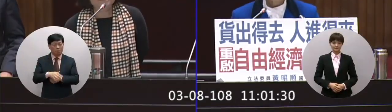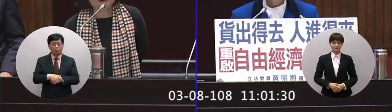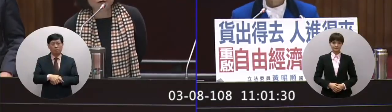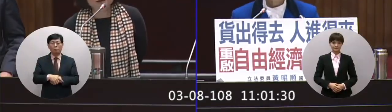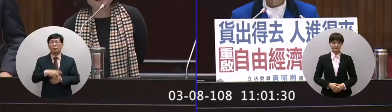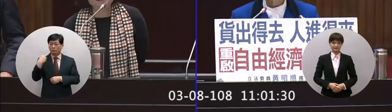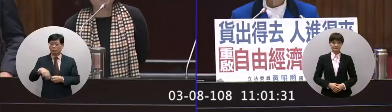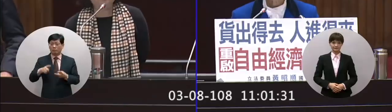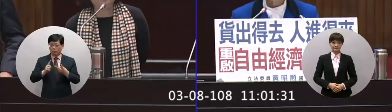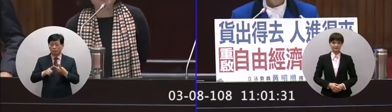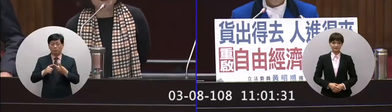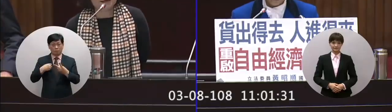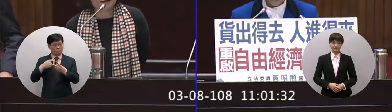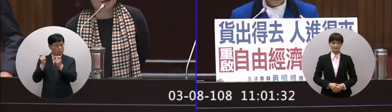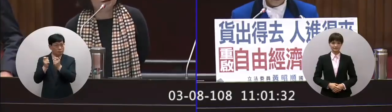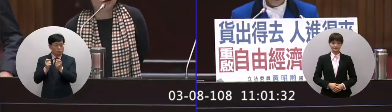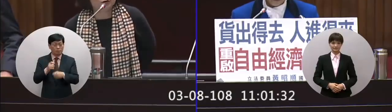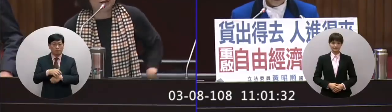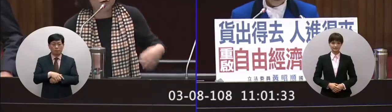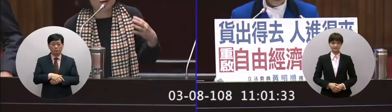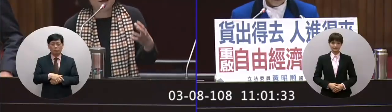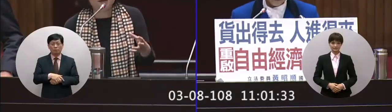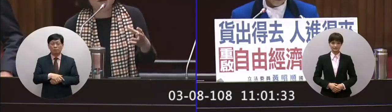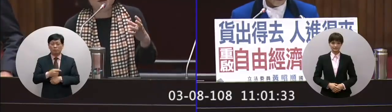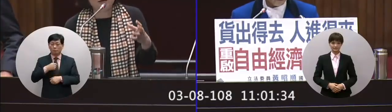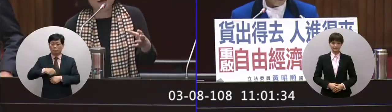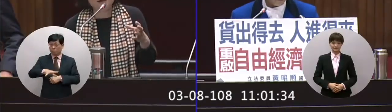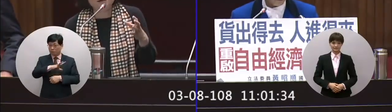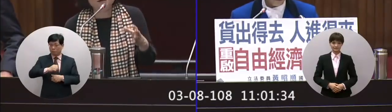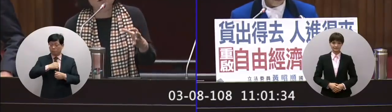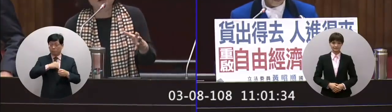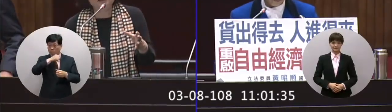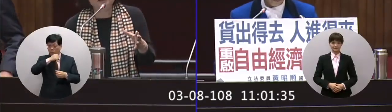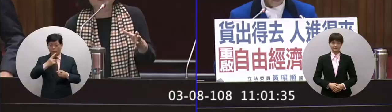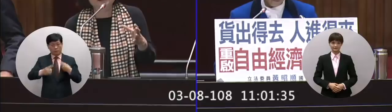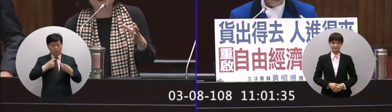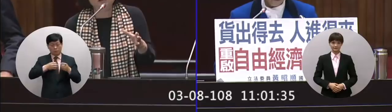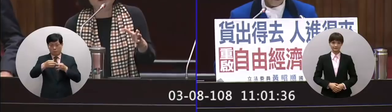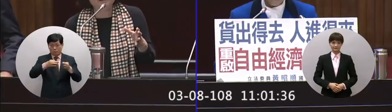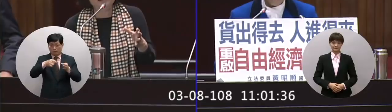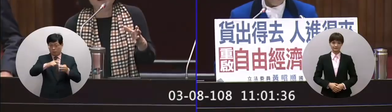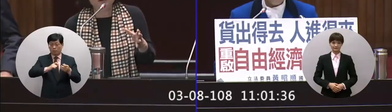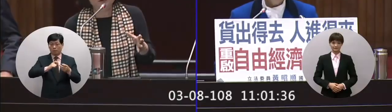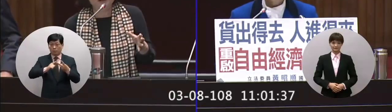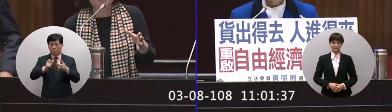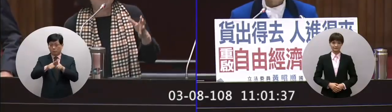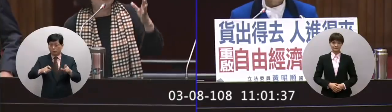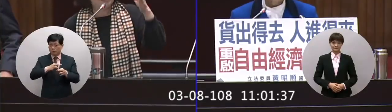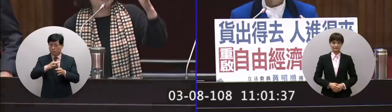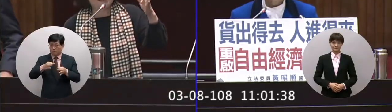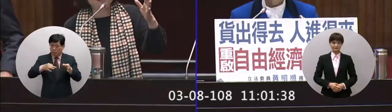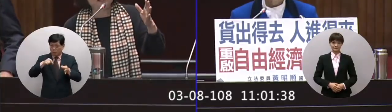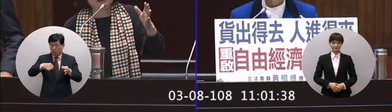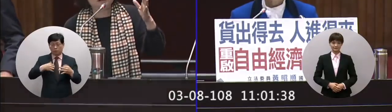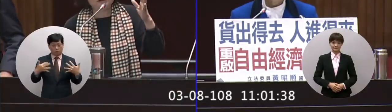那我们也把最近我们在针对整个的台湾的自由贸易的部分跟公平贸易的努力，